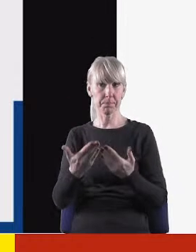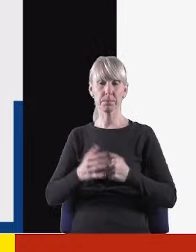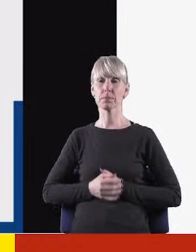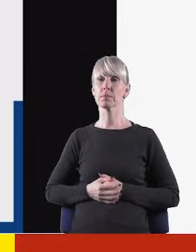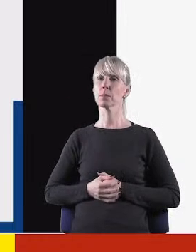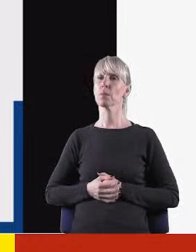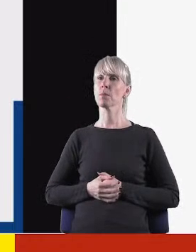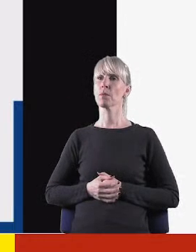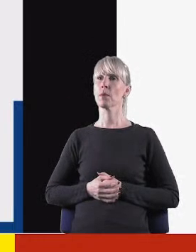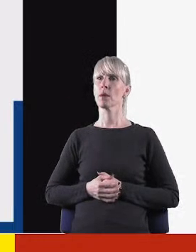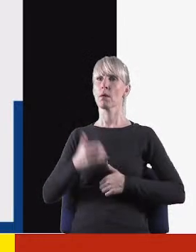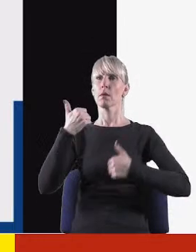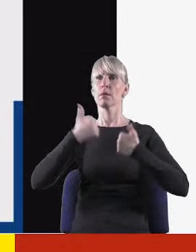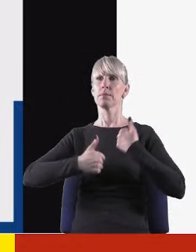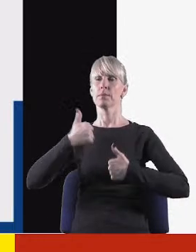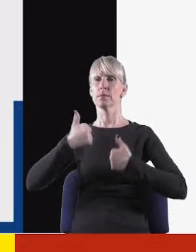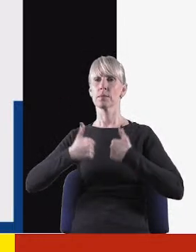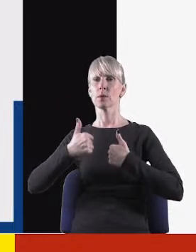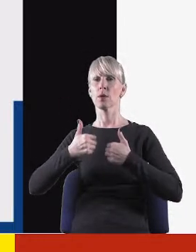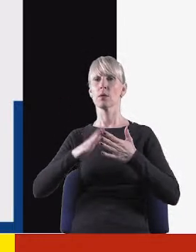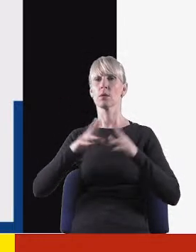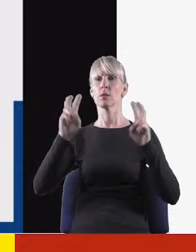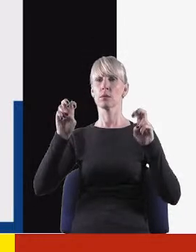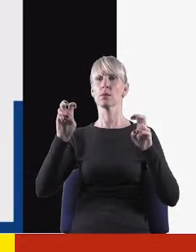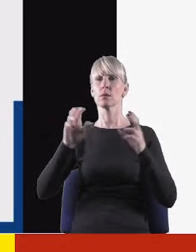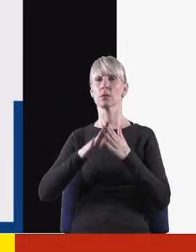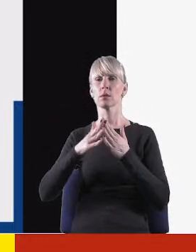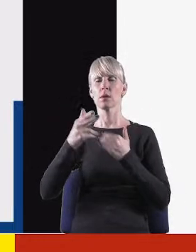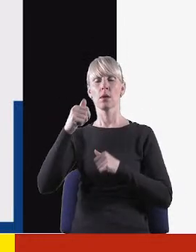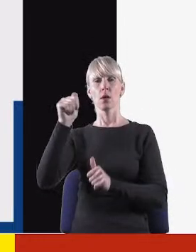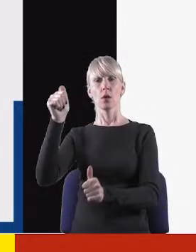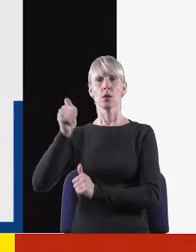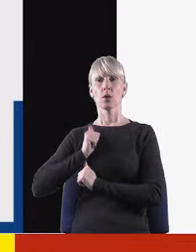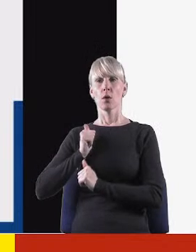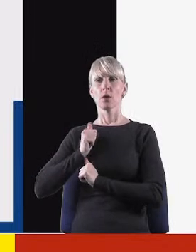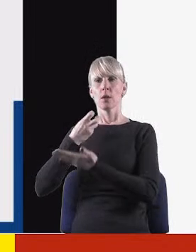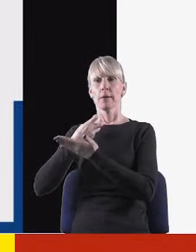program. Konkurs Żołnierze Wyklęci, upamiętniający